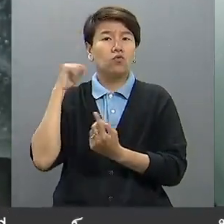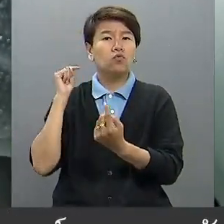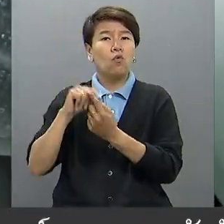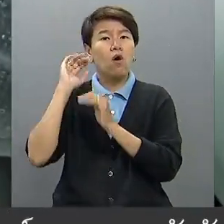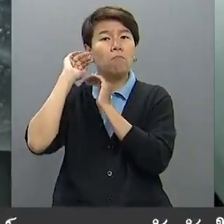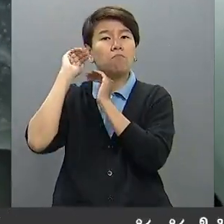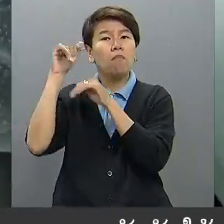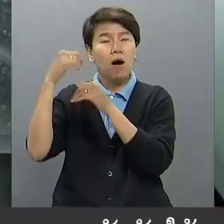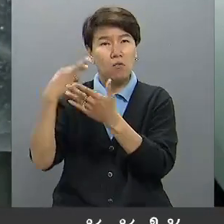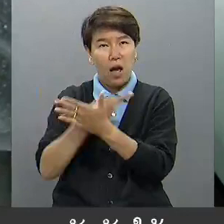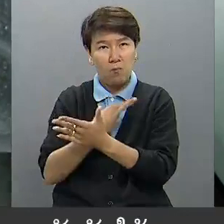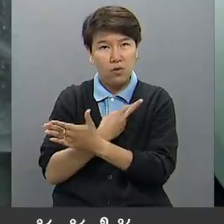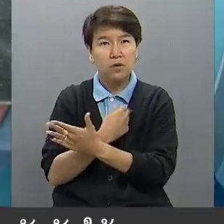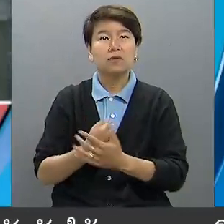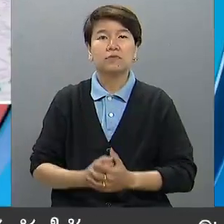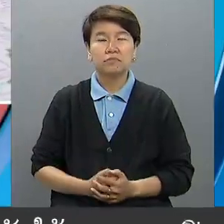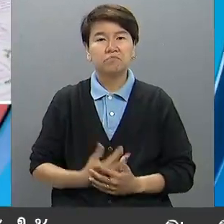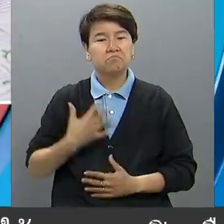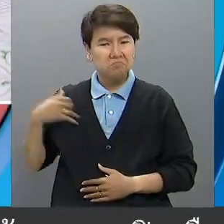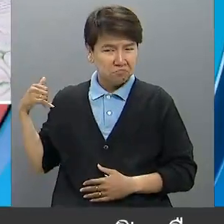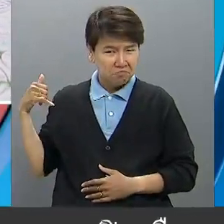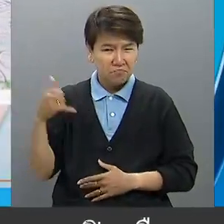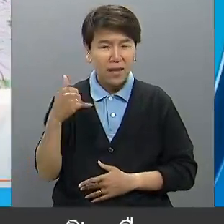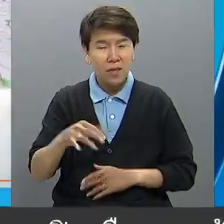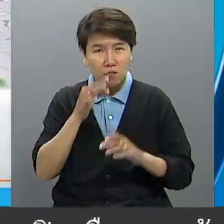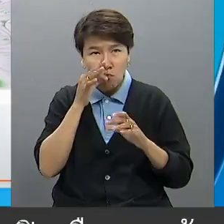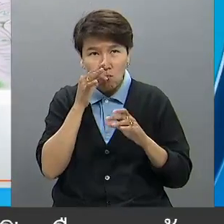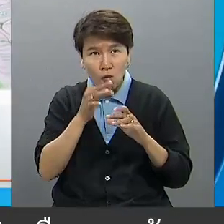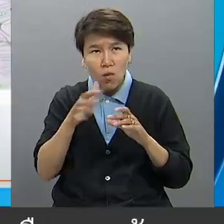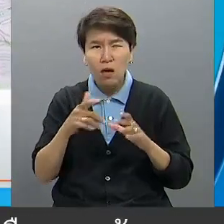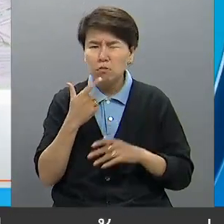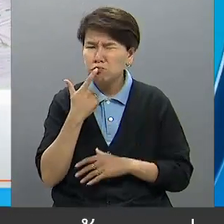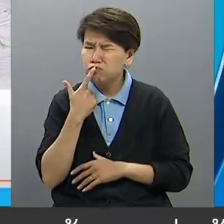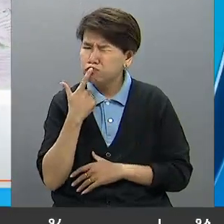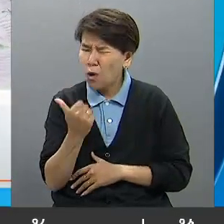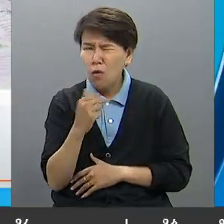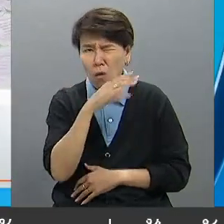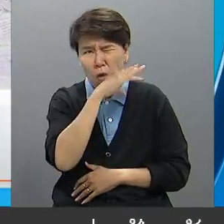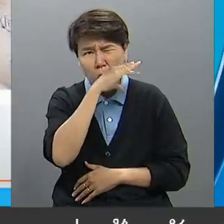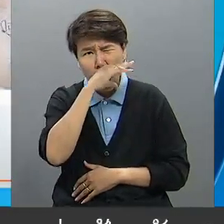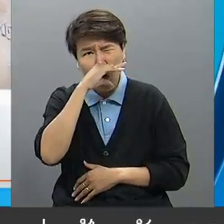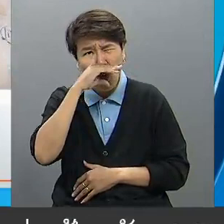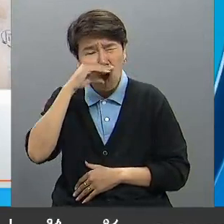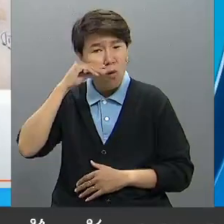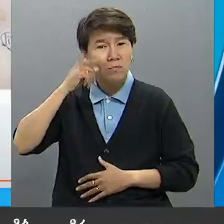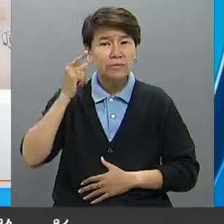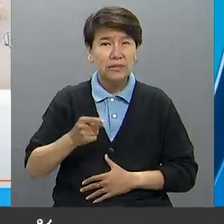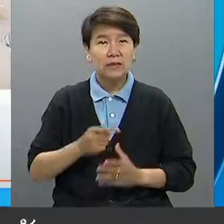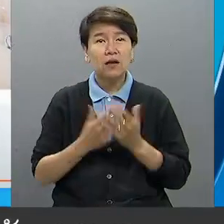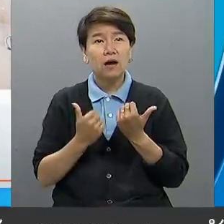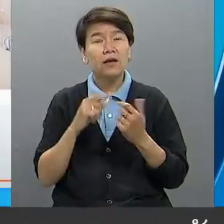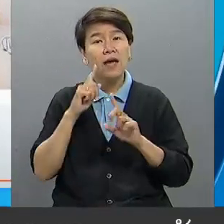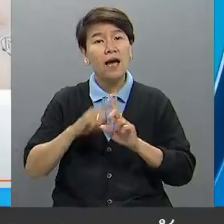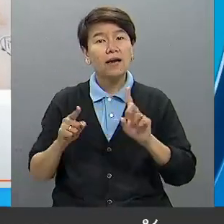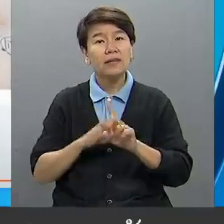เฟิร์มค่ะว่าเคยได้ไปชิมแล้วอร่อยจริงๆค่ะ ครับ หอมหวานแล้วก็อร่อยจริงๆเดี๋ยววันนี้มีคำว่า GAP มาฝากคุณผู้ชมแล้วก็